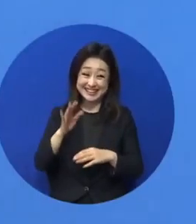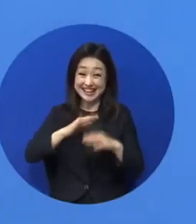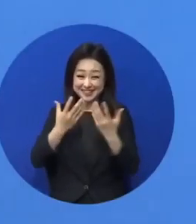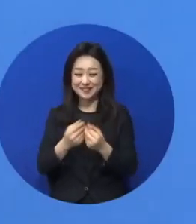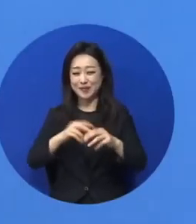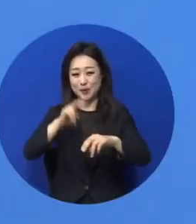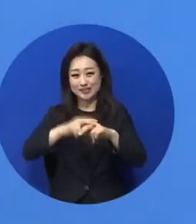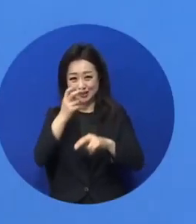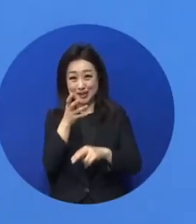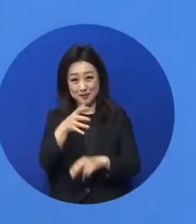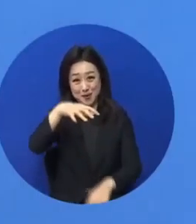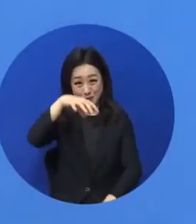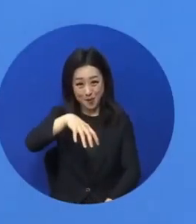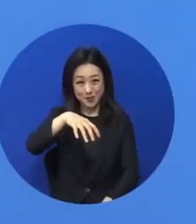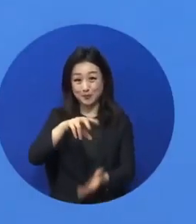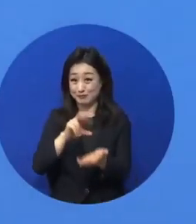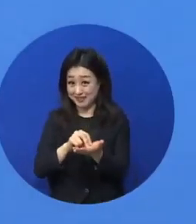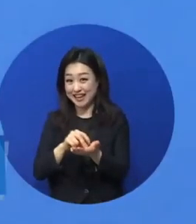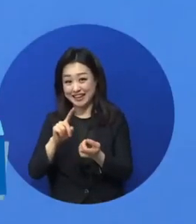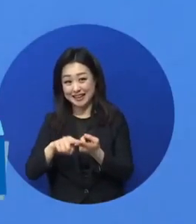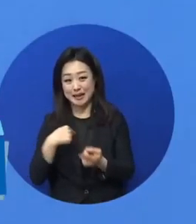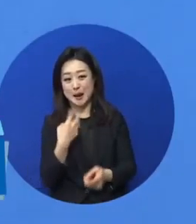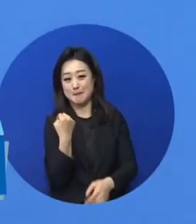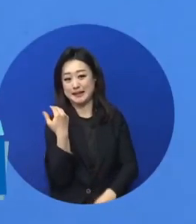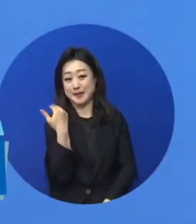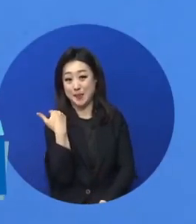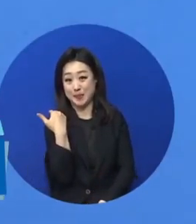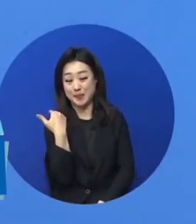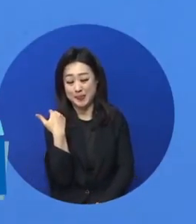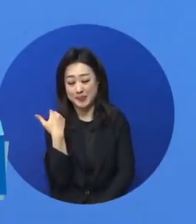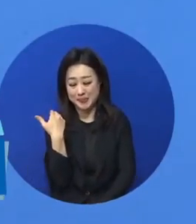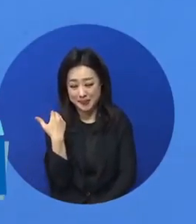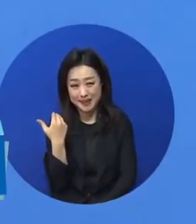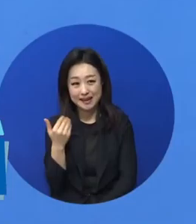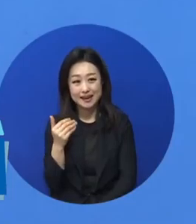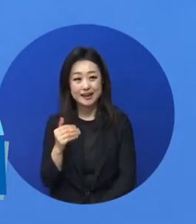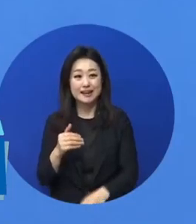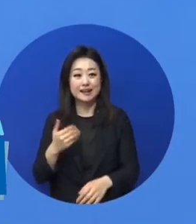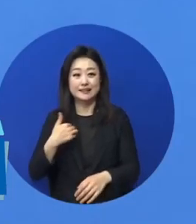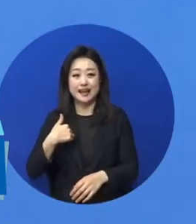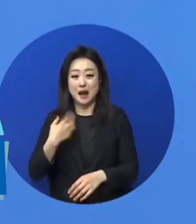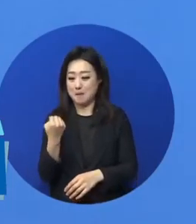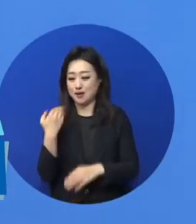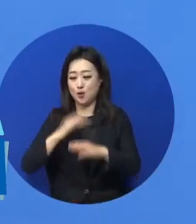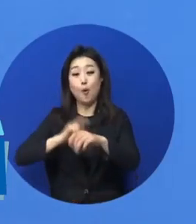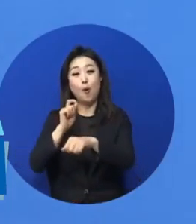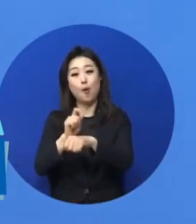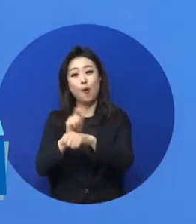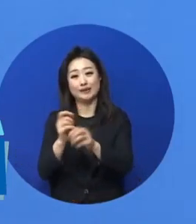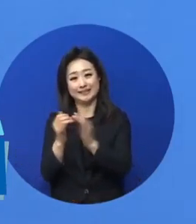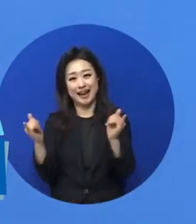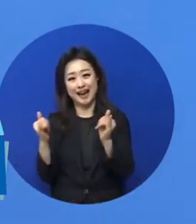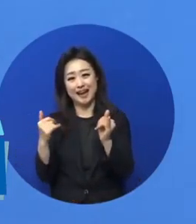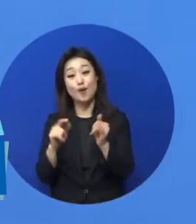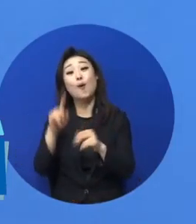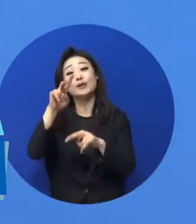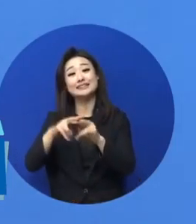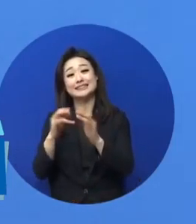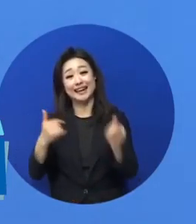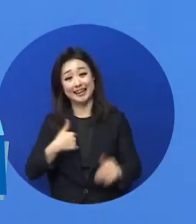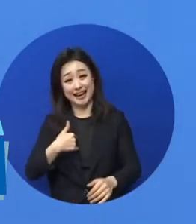공수처 문제는 제가 얼마 전까지 대한민국의 고위 공직자였습니다. 네. 아시다시피. 아,